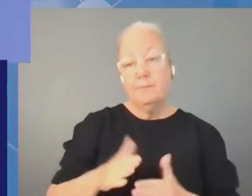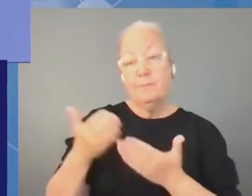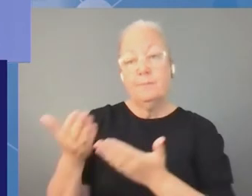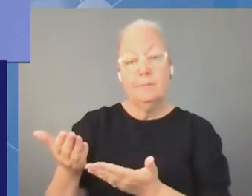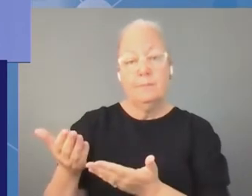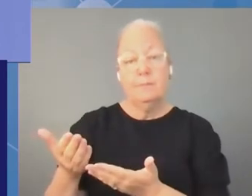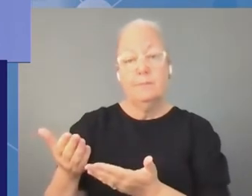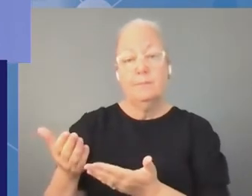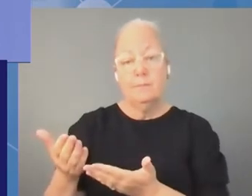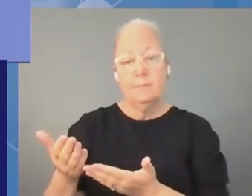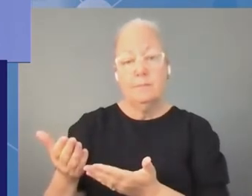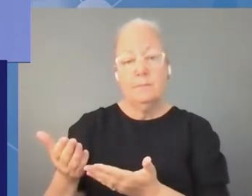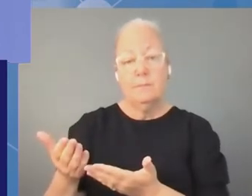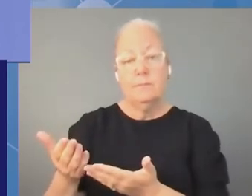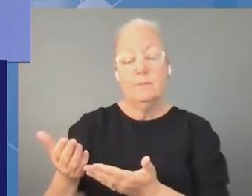好的。